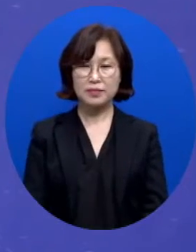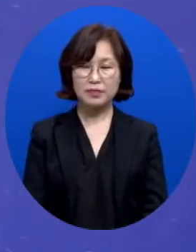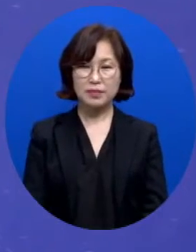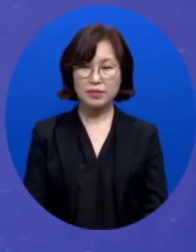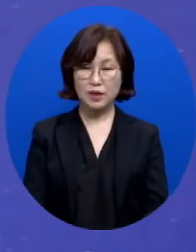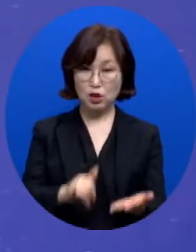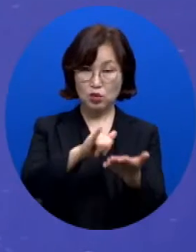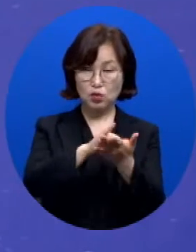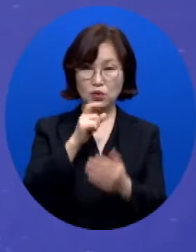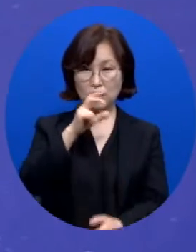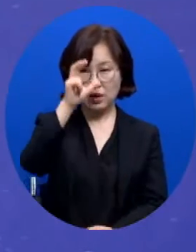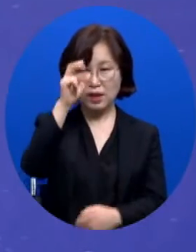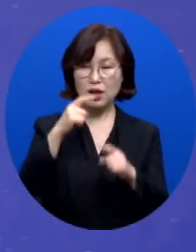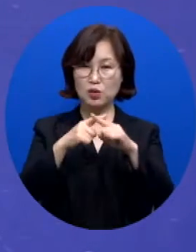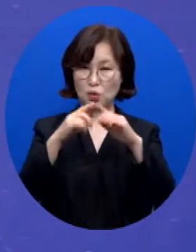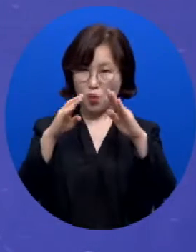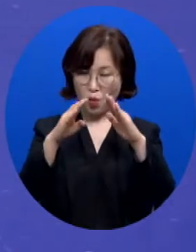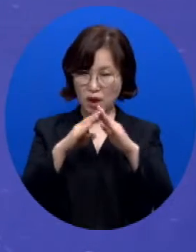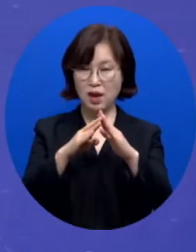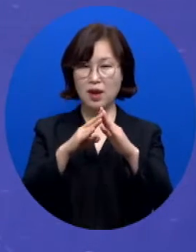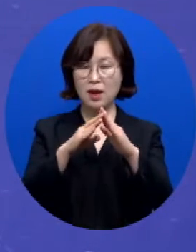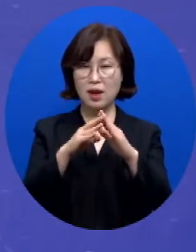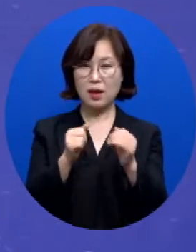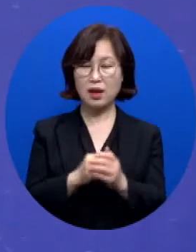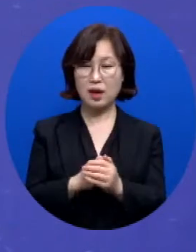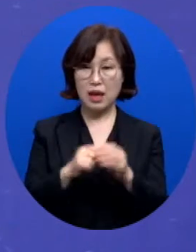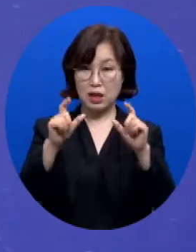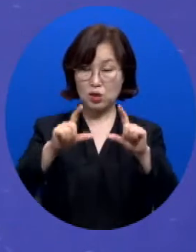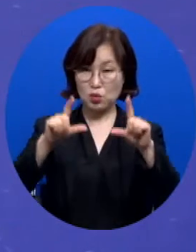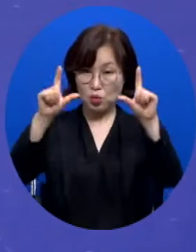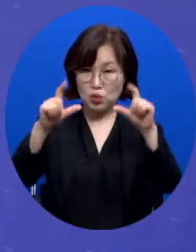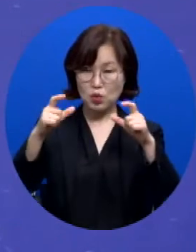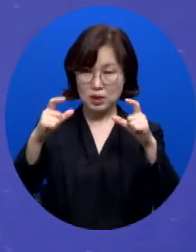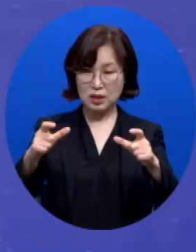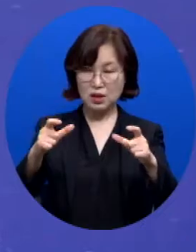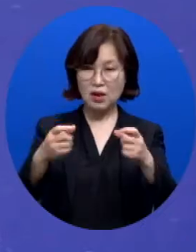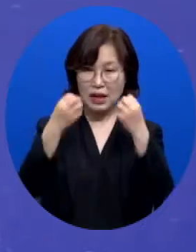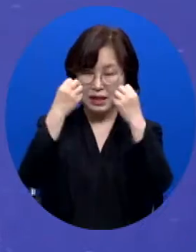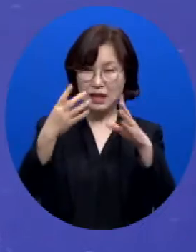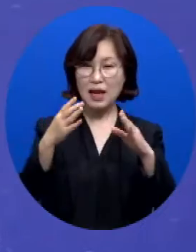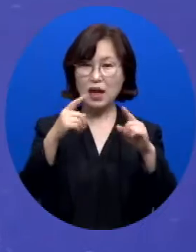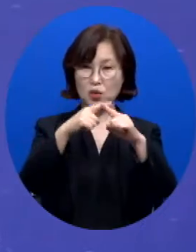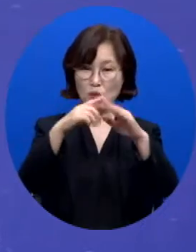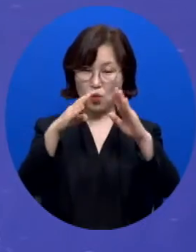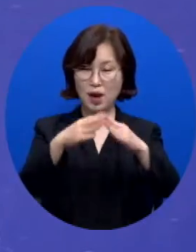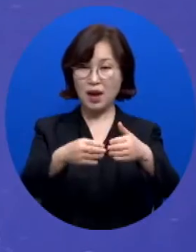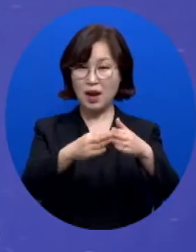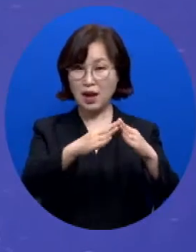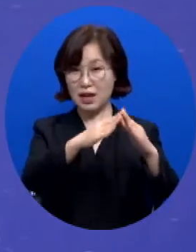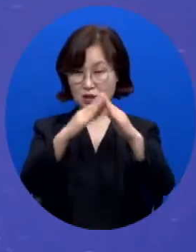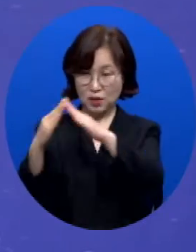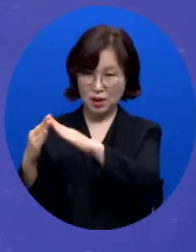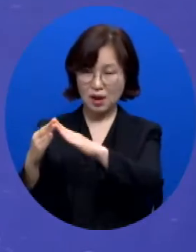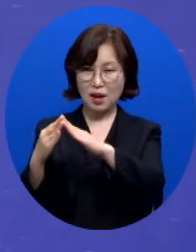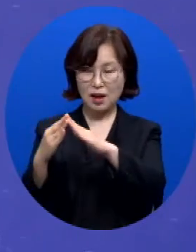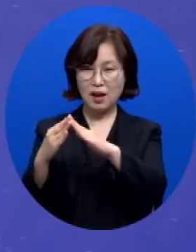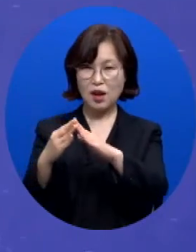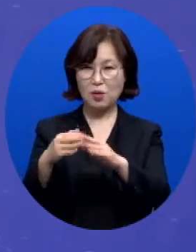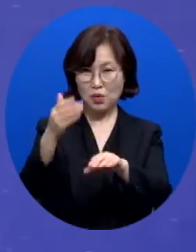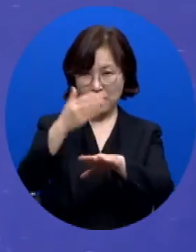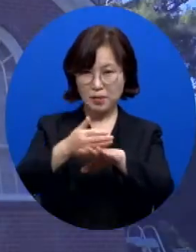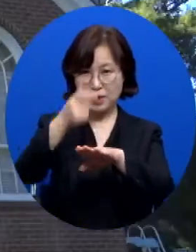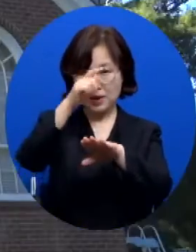뉴욕 영락교회가 뉴욕 롱아일랜드 이스트 윌리스턴 지역에 새로운 성전을 마련하고 헌당 감사 예배를